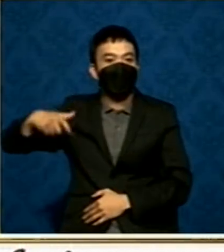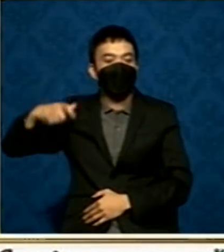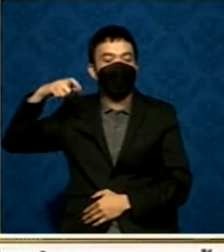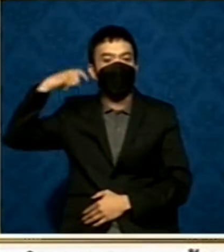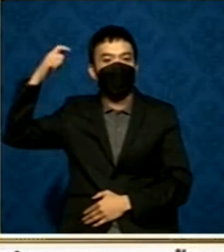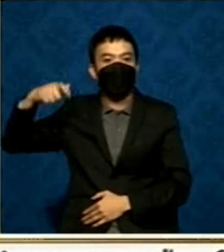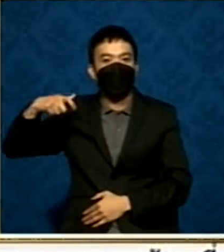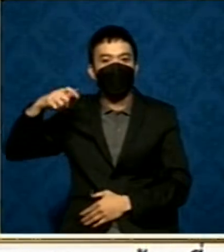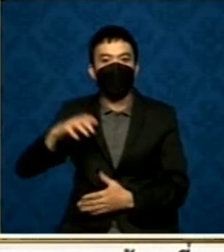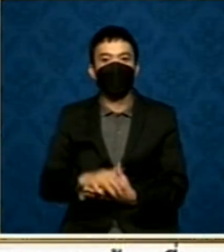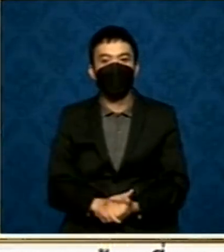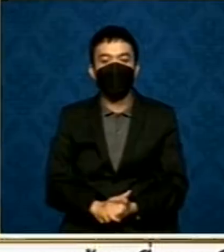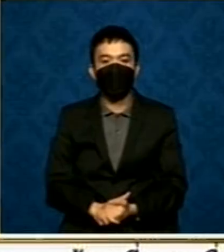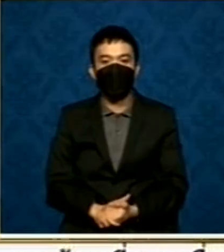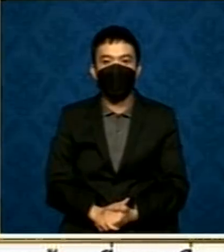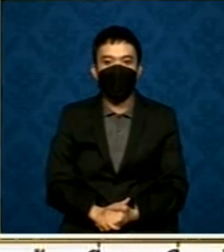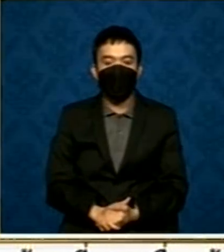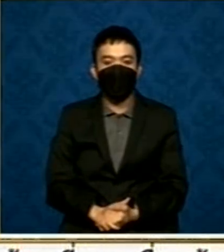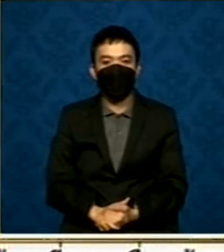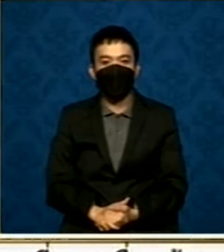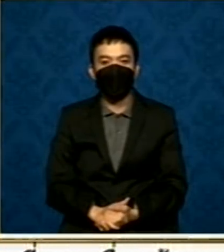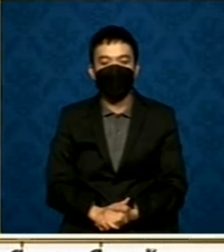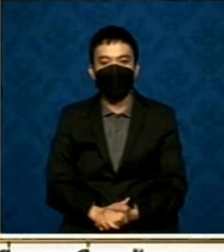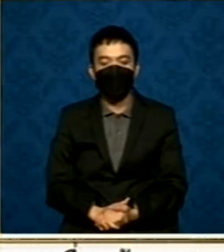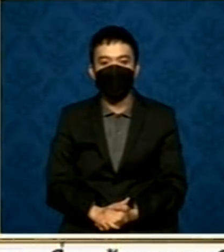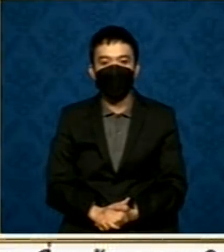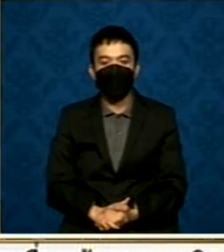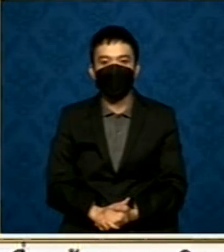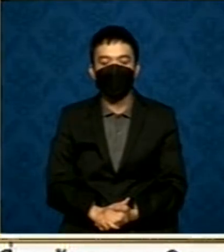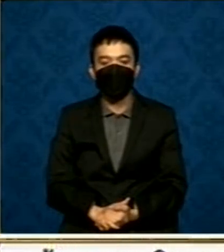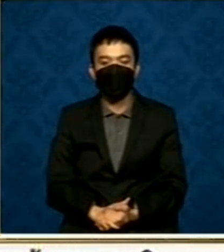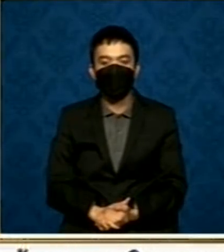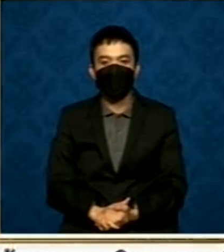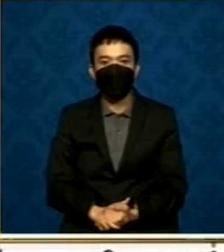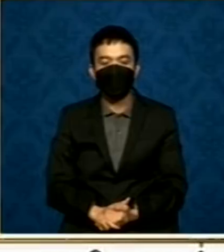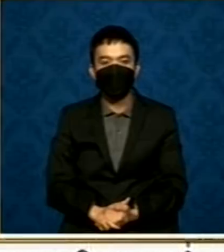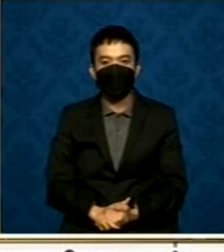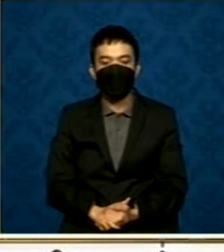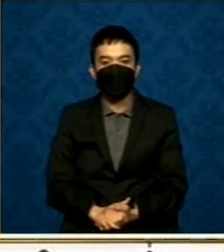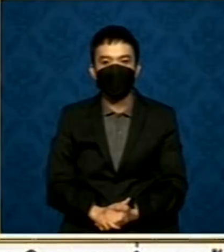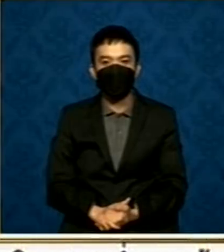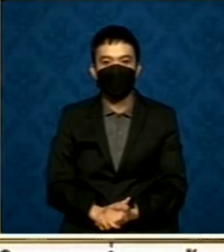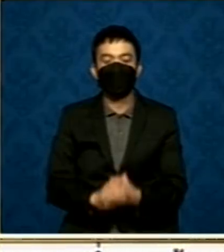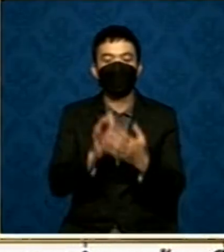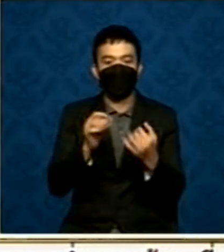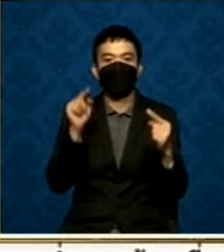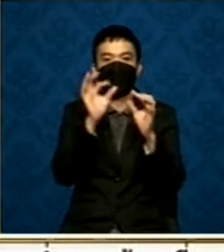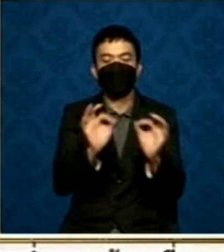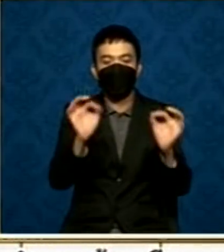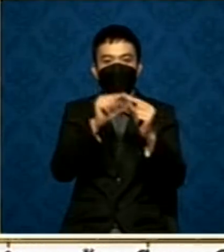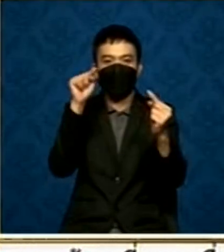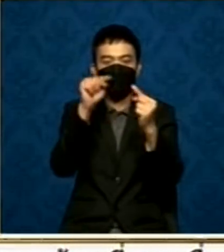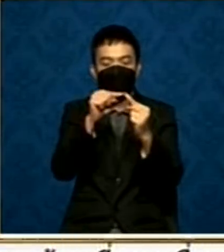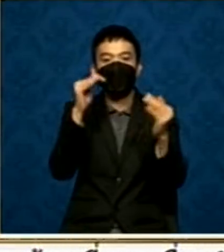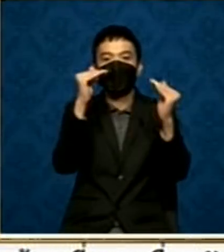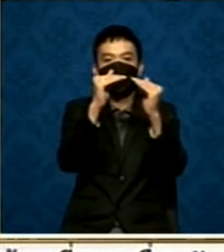ก็อยากจะใหทานรบทราบ ว่าสิงตารณทตำเดินกาดอยู่ ให้แ่ของมนุษยาธรม ถงเป